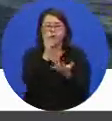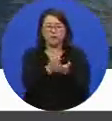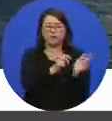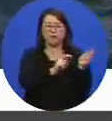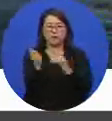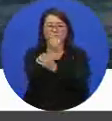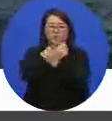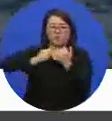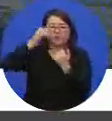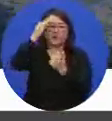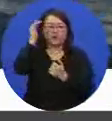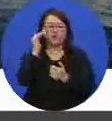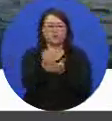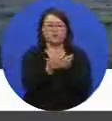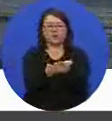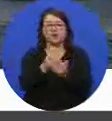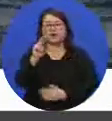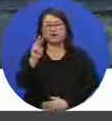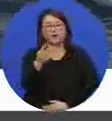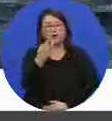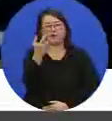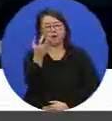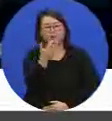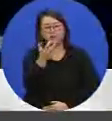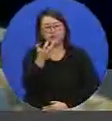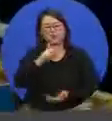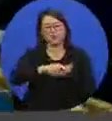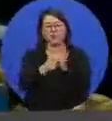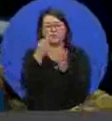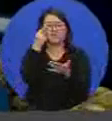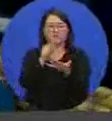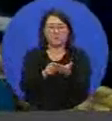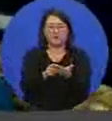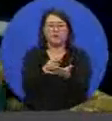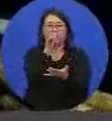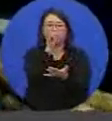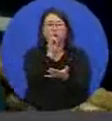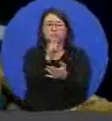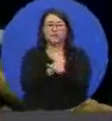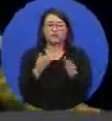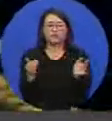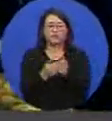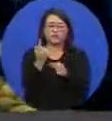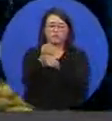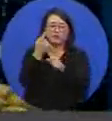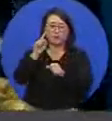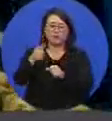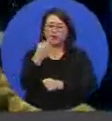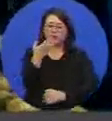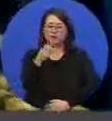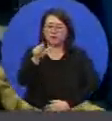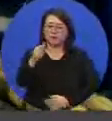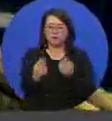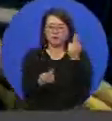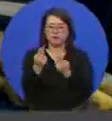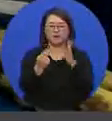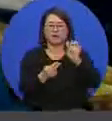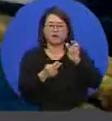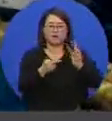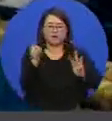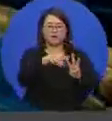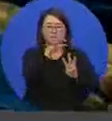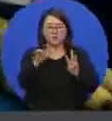위반한 국내 선박 280척을 적발했다고 밝혔습니다. 이는 지난해 195척에 비해